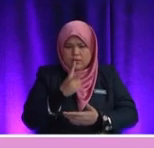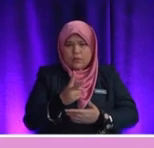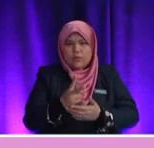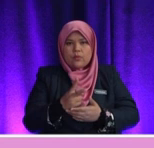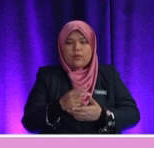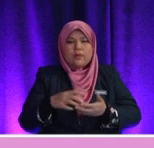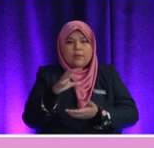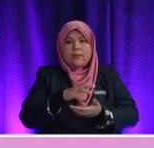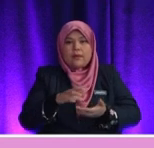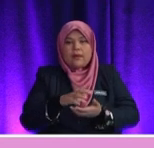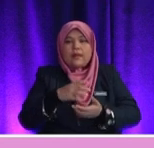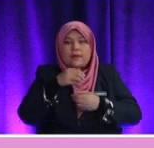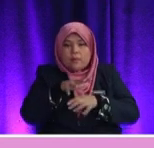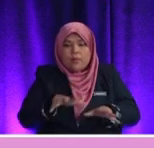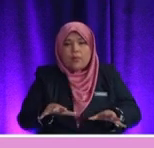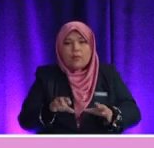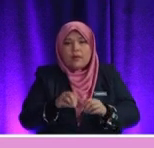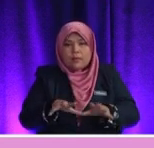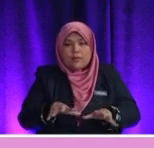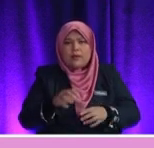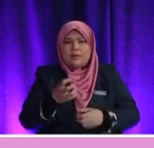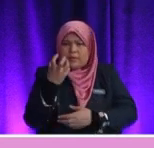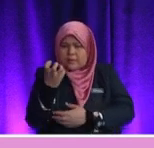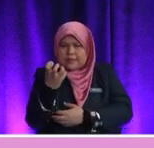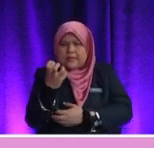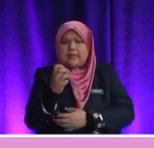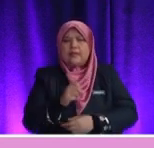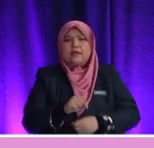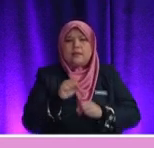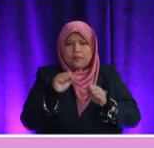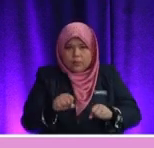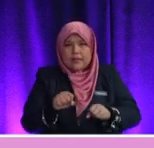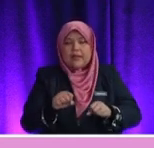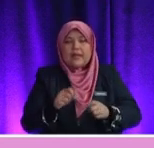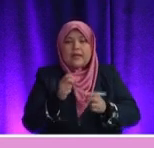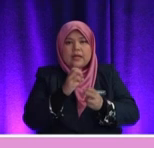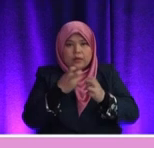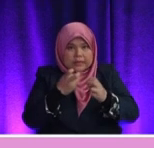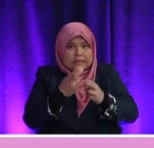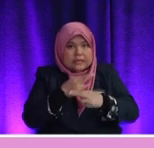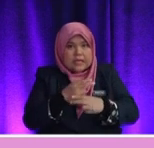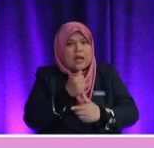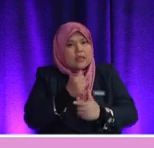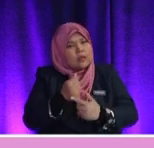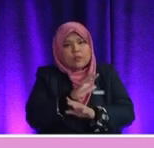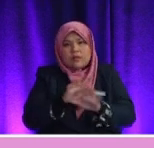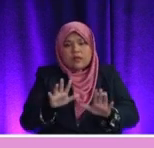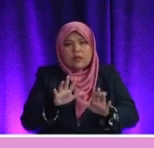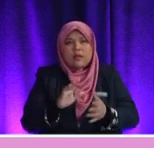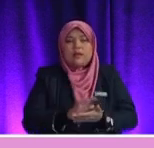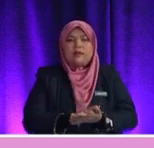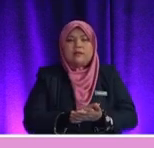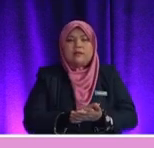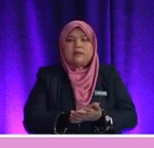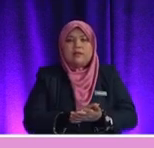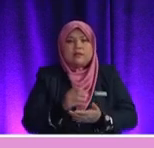dalam keadaan leburan ataupun pejalan adakah dia boleh melakukan proses elektrolisis akhirnya hebat usia kita ambil leburan lah jiwa